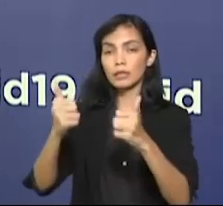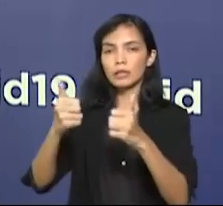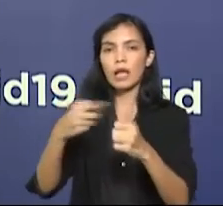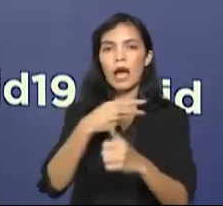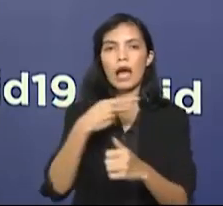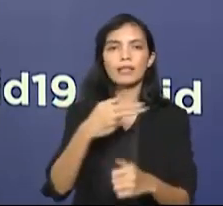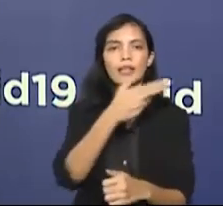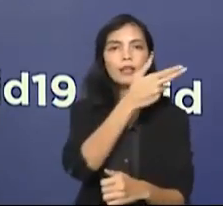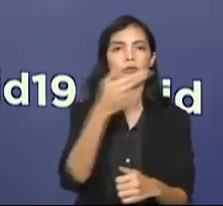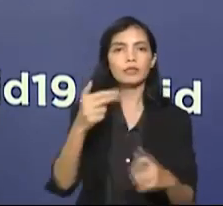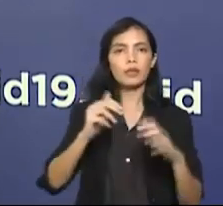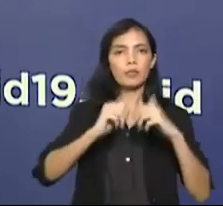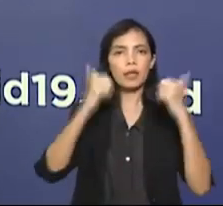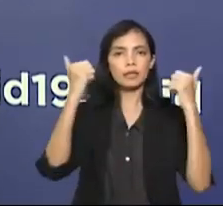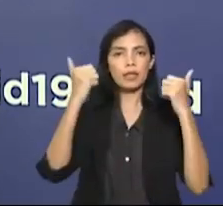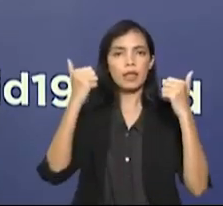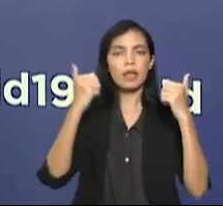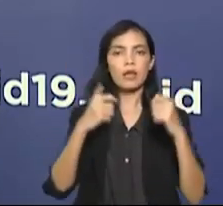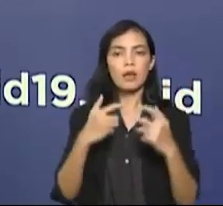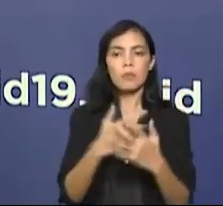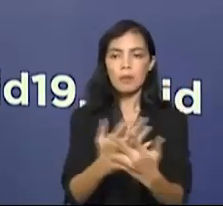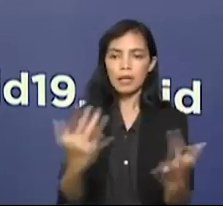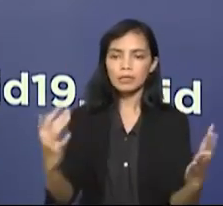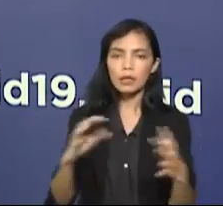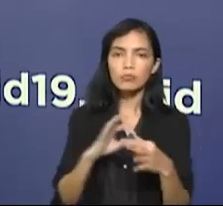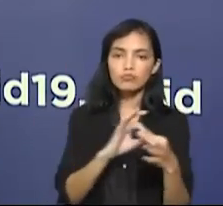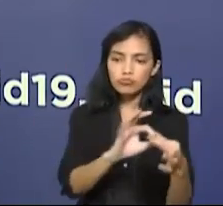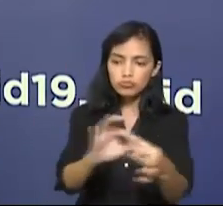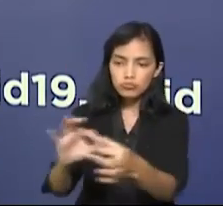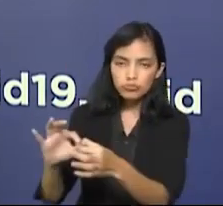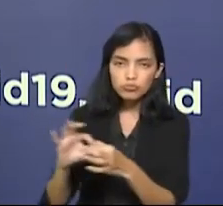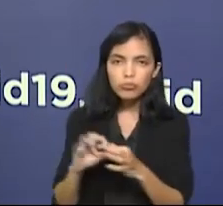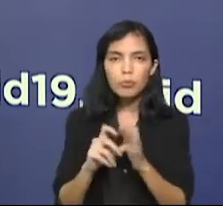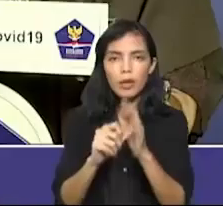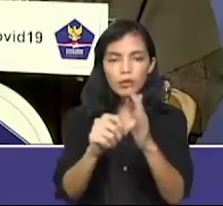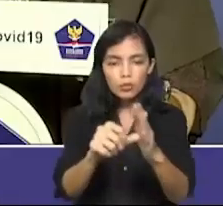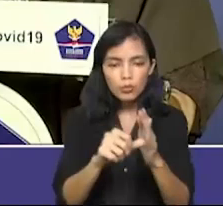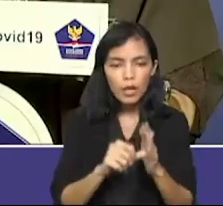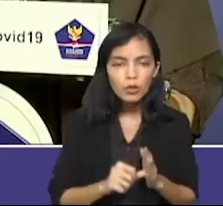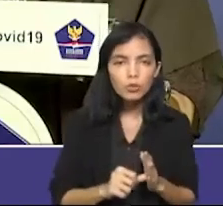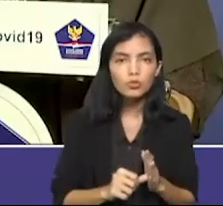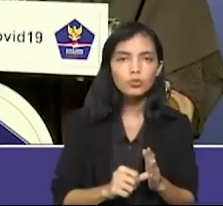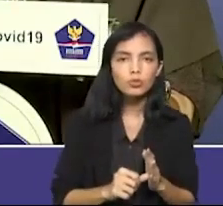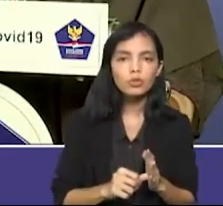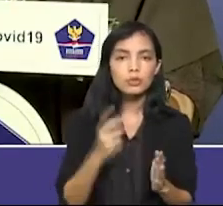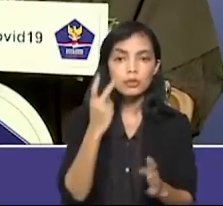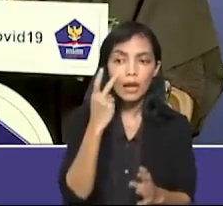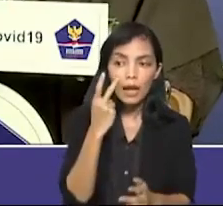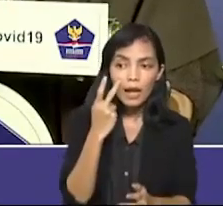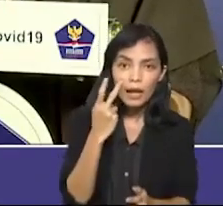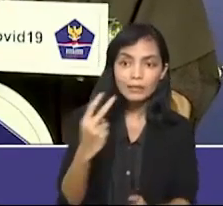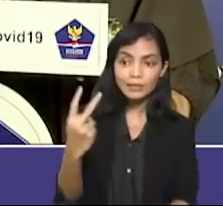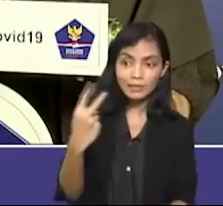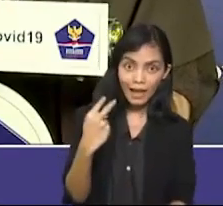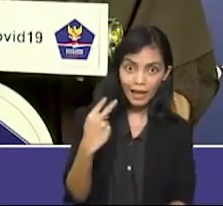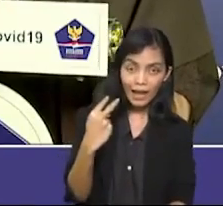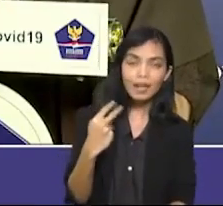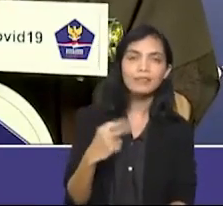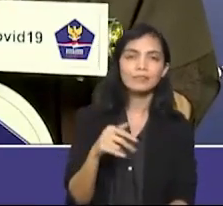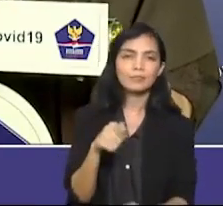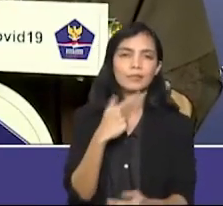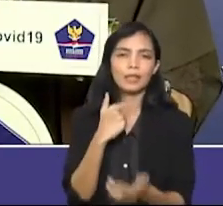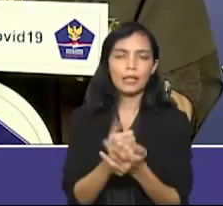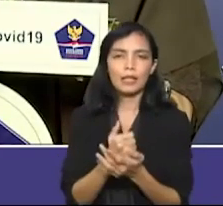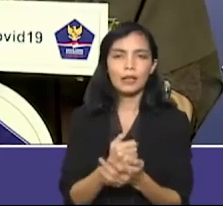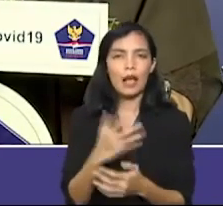keberhasilan Indonesia masyarakat yang saling makhluk membahu Dan saling menjaga adalah kunci Hai Mari kita